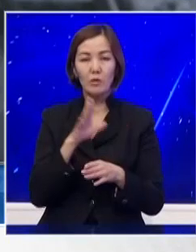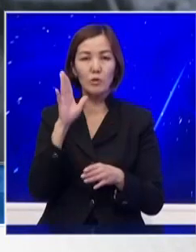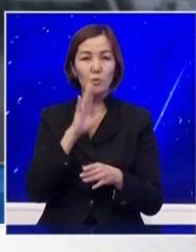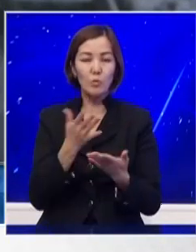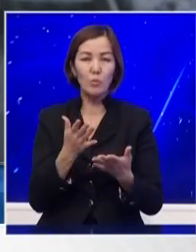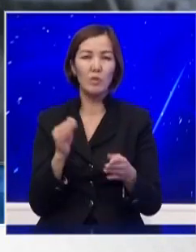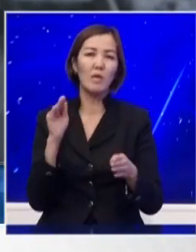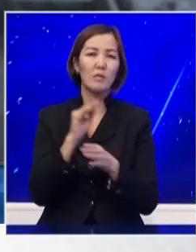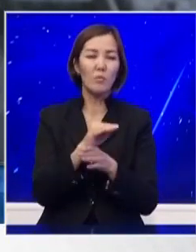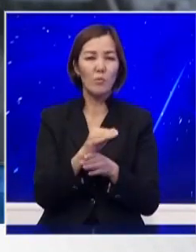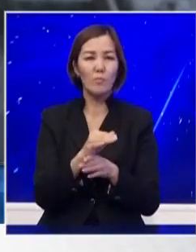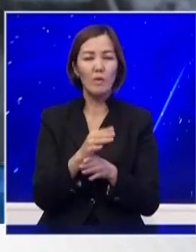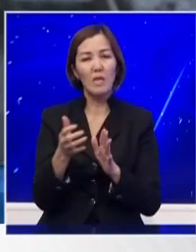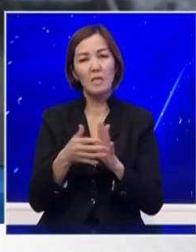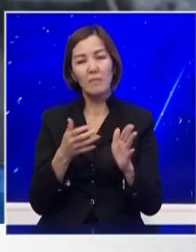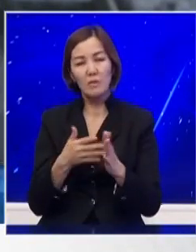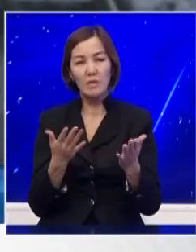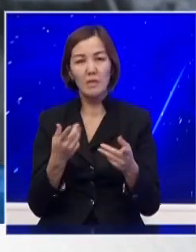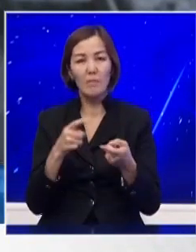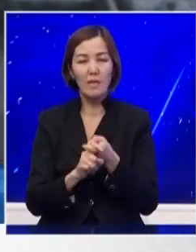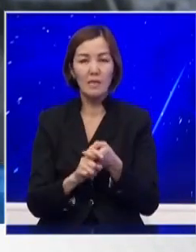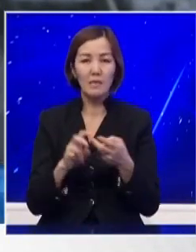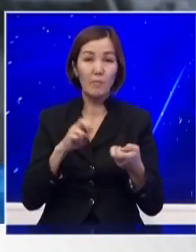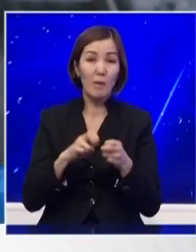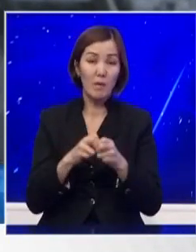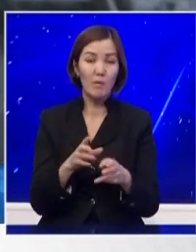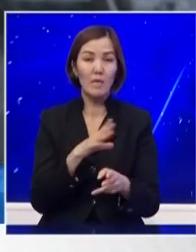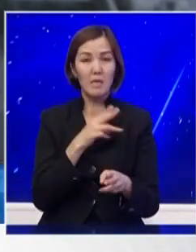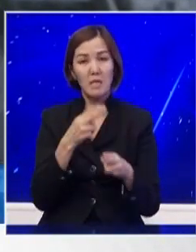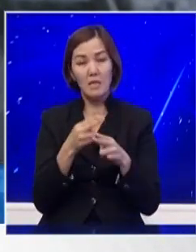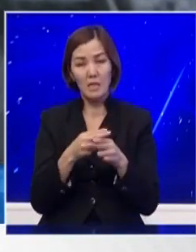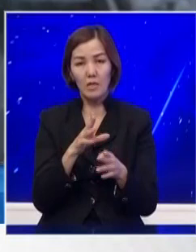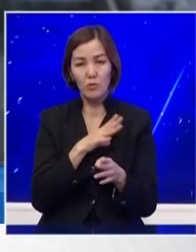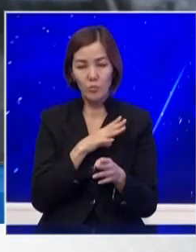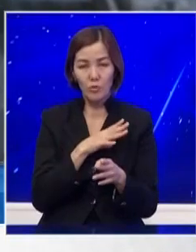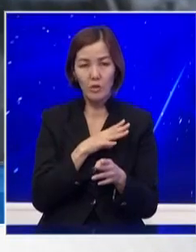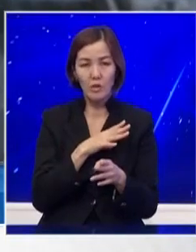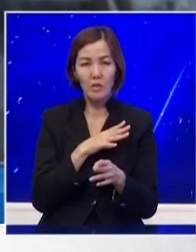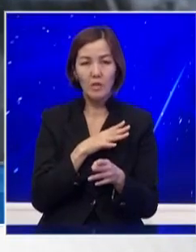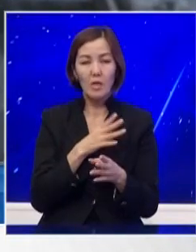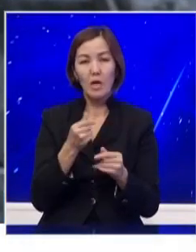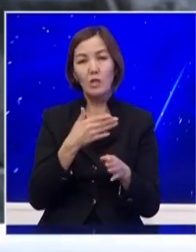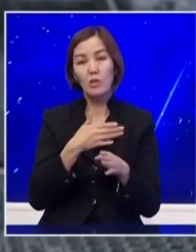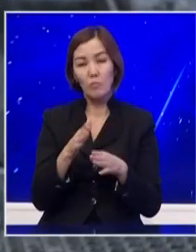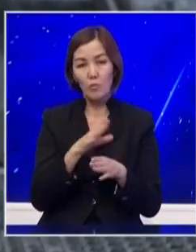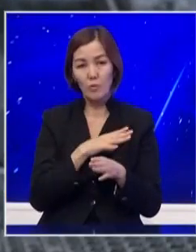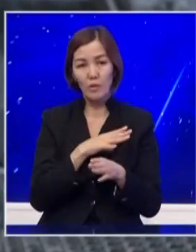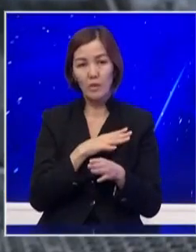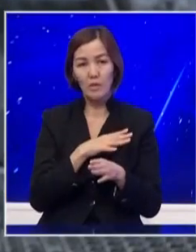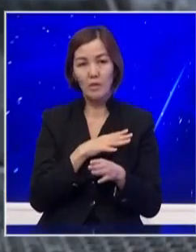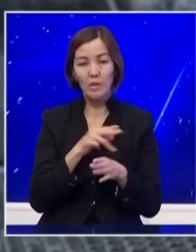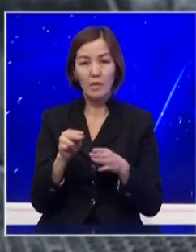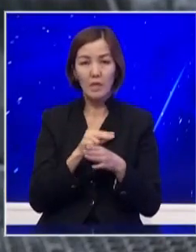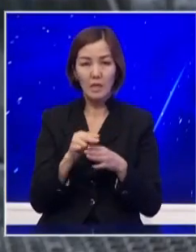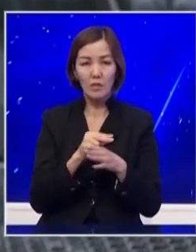жағынан енді судың тапшылығына байланысты резервуар қарастырылмаған, оны жасады, ақша бөлінді оған. Сол корректировка